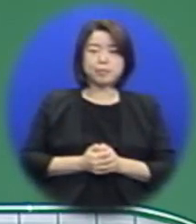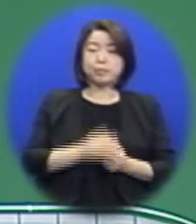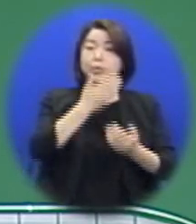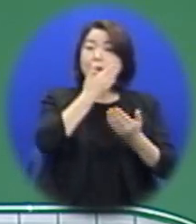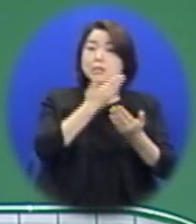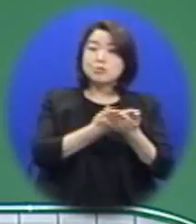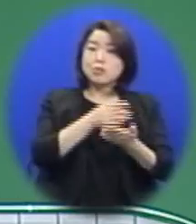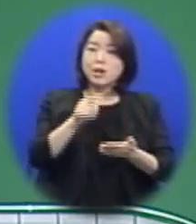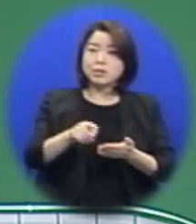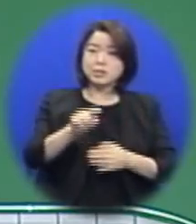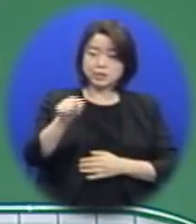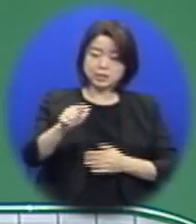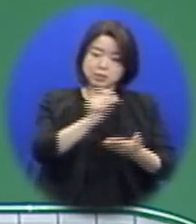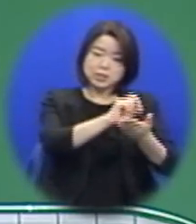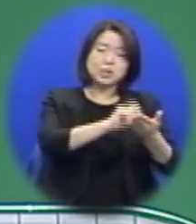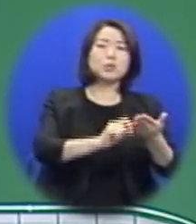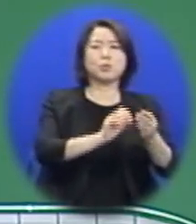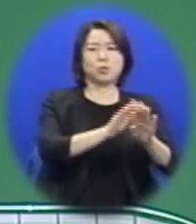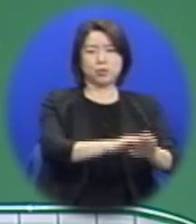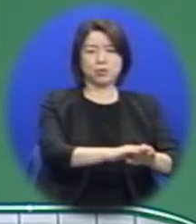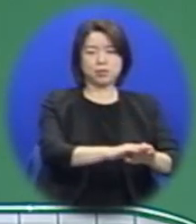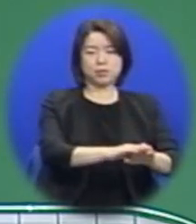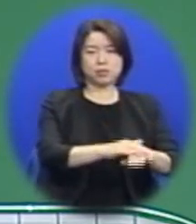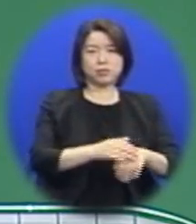중요한 것은 그것을 기록했다는 것입니다.